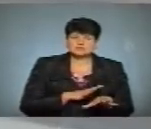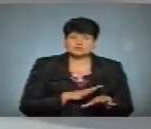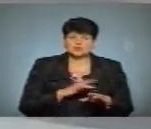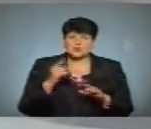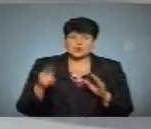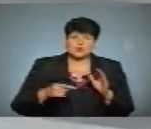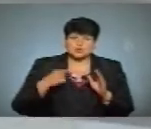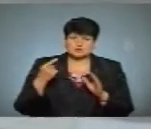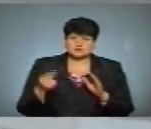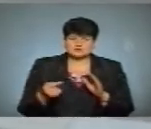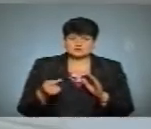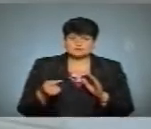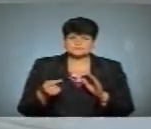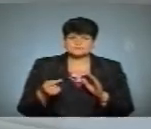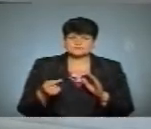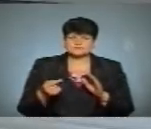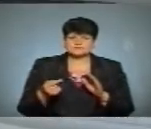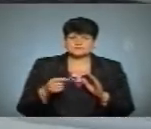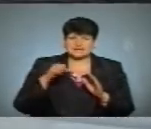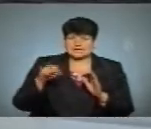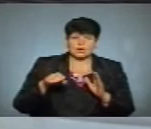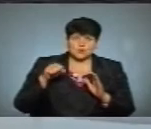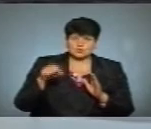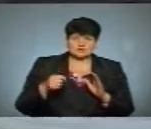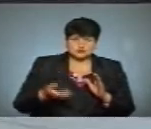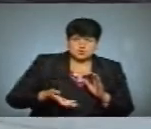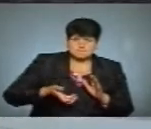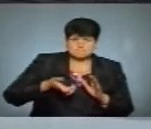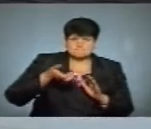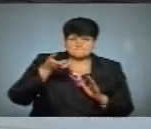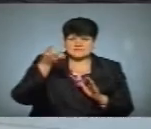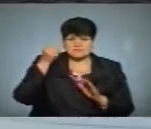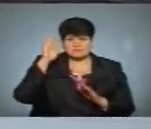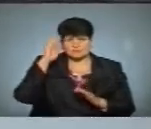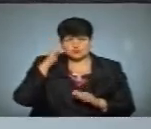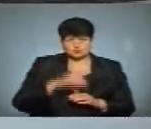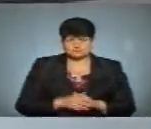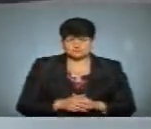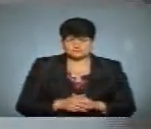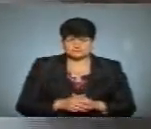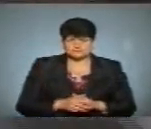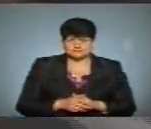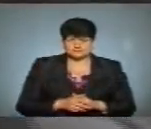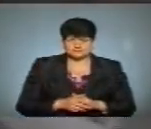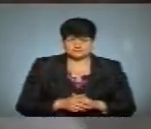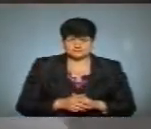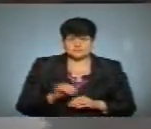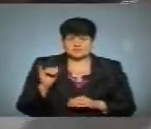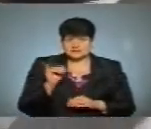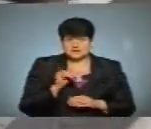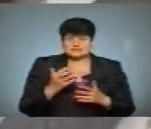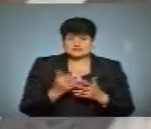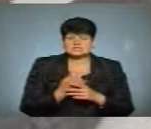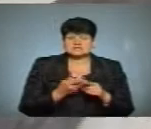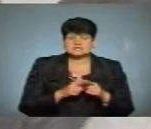колесо, яким крутили, щоб піднімати воду. І, власне, знайшли